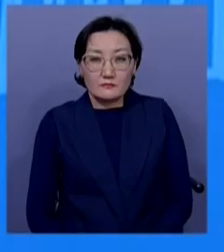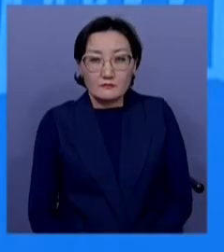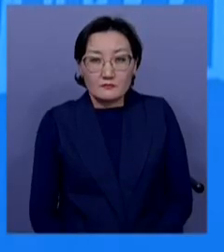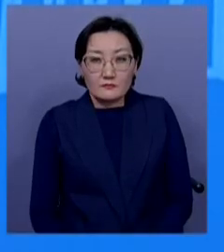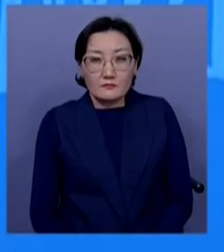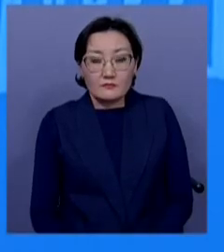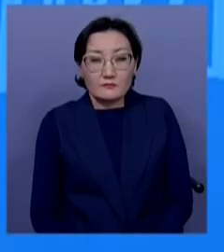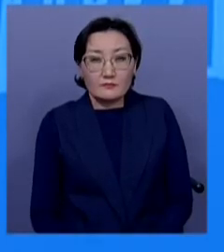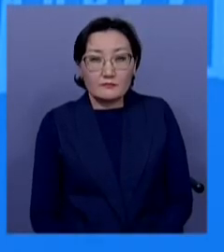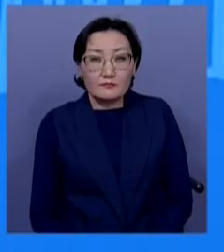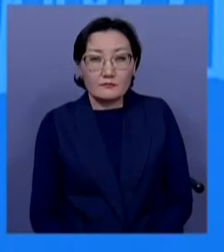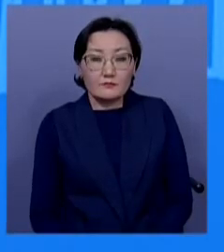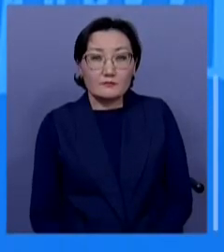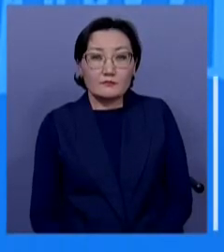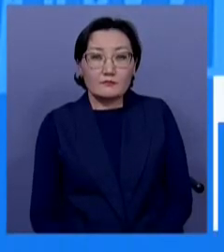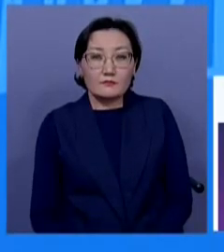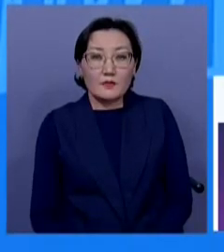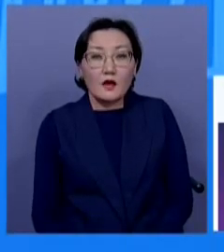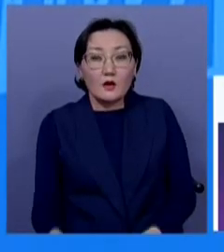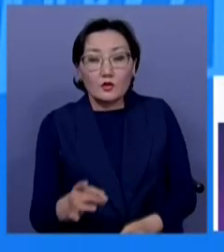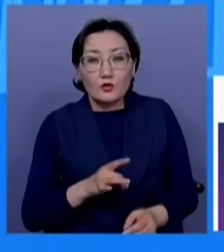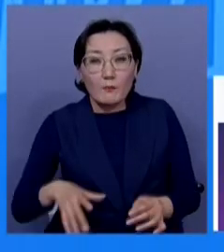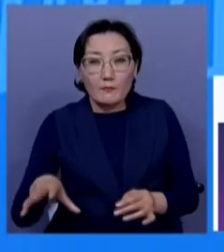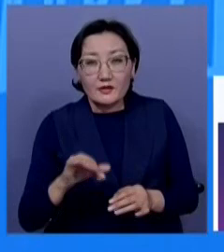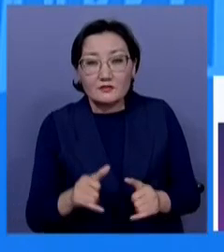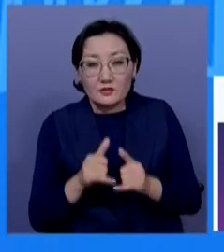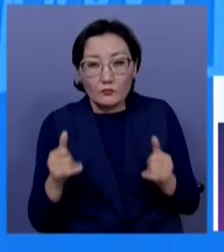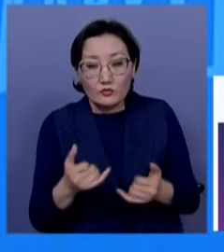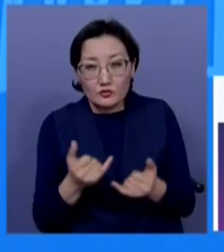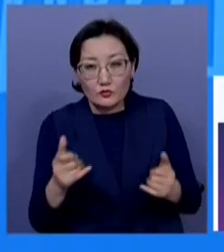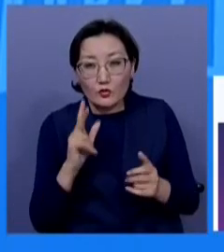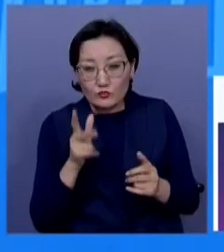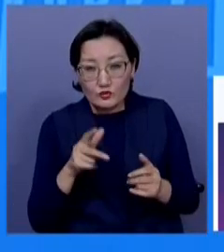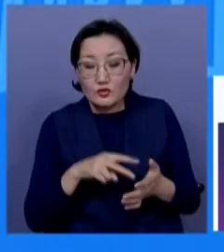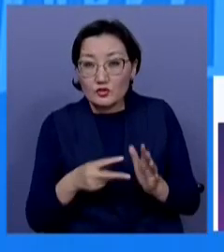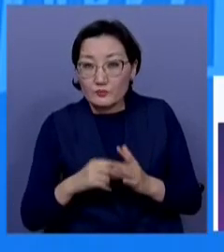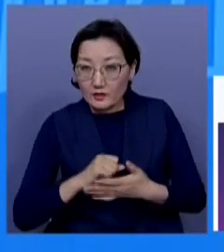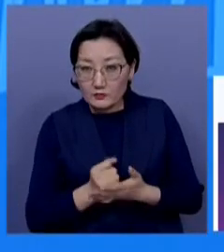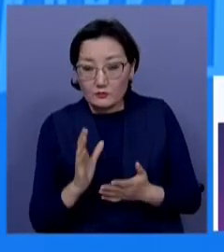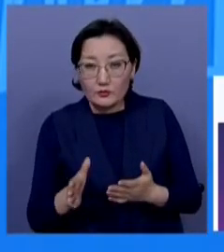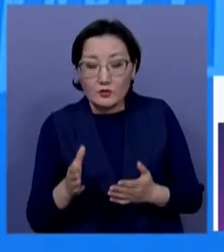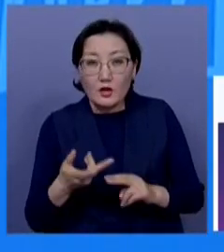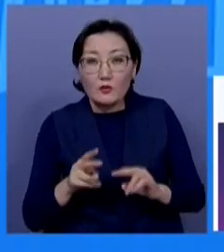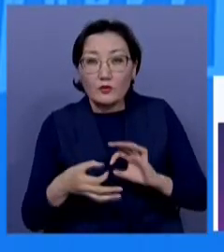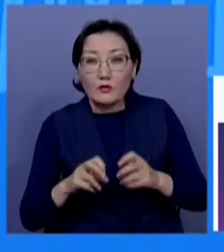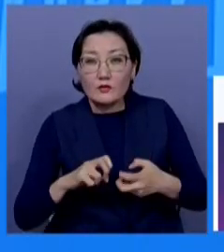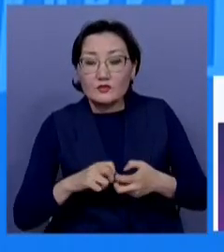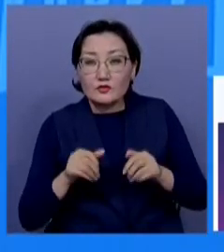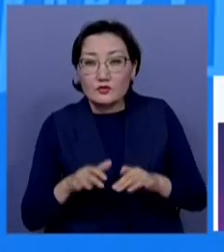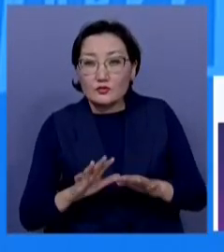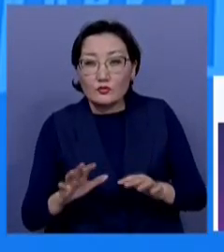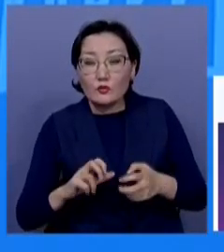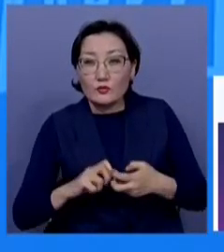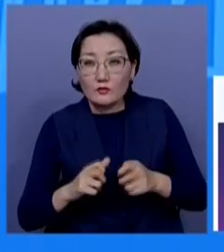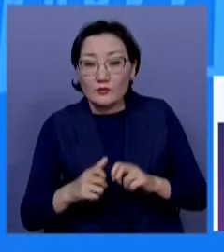салынбақ. В настоящее время аудан барлық жағынан дамуы үшін 3 жылға жоспар қабылданады. Онда күрмеу қиын мәселелердің